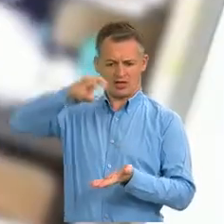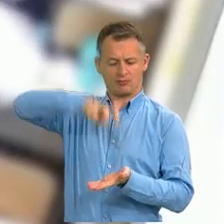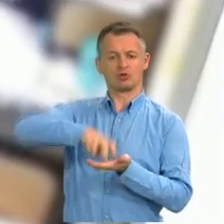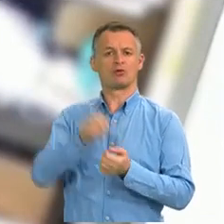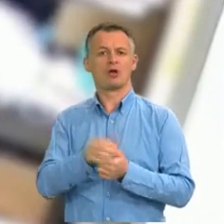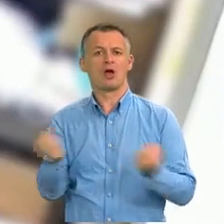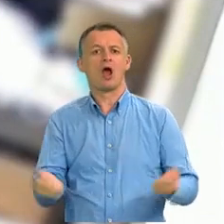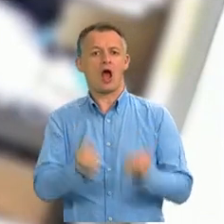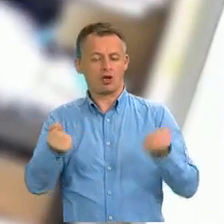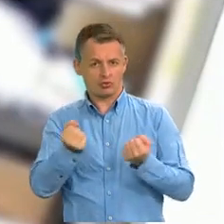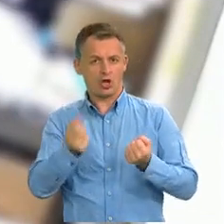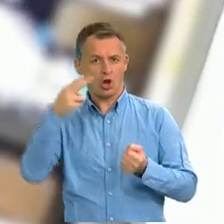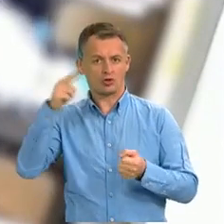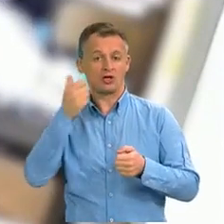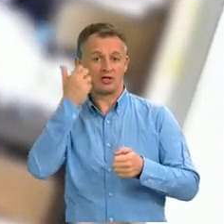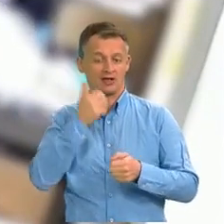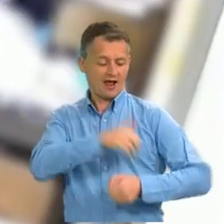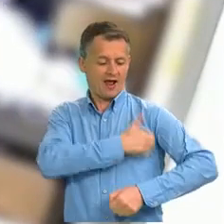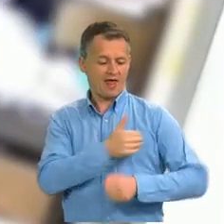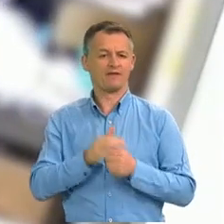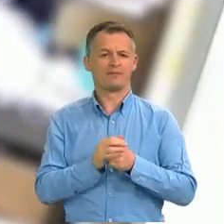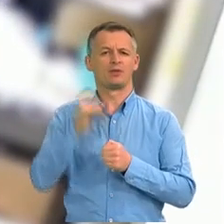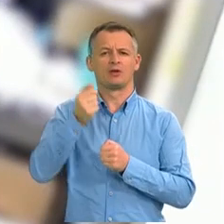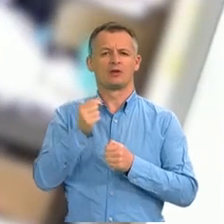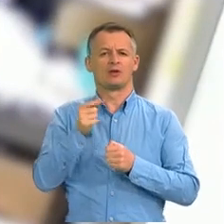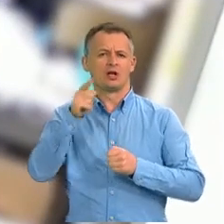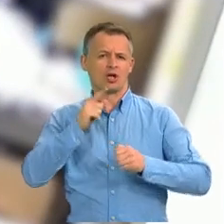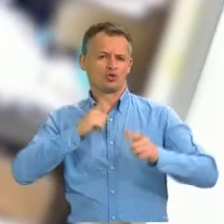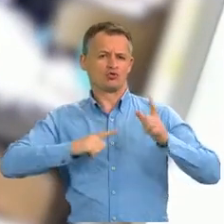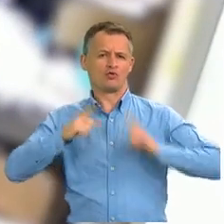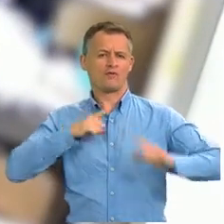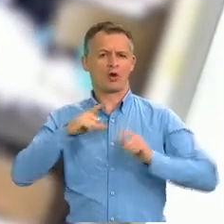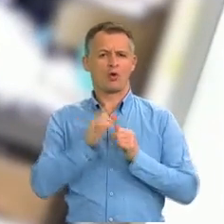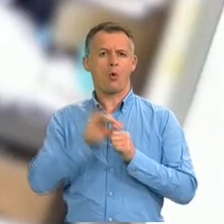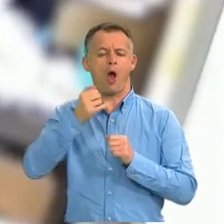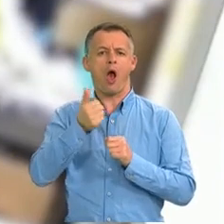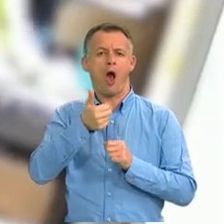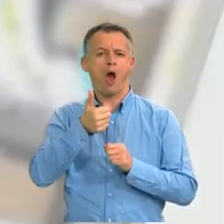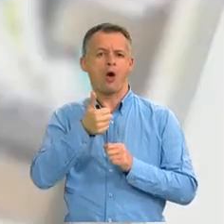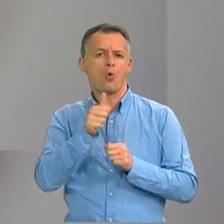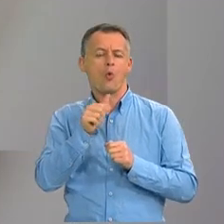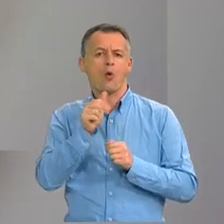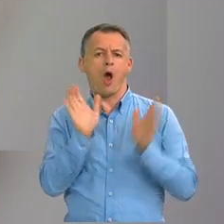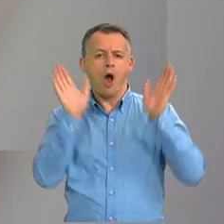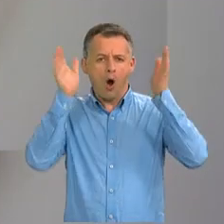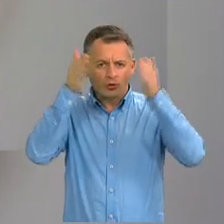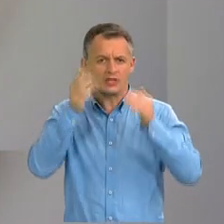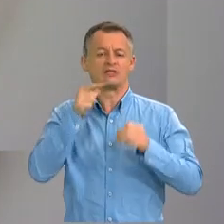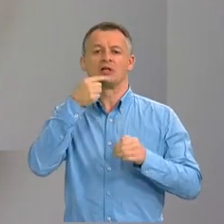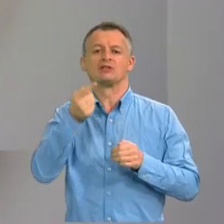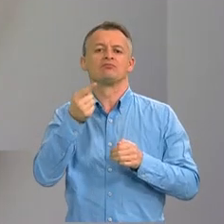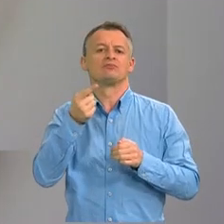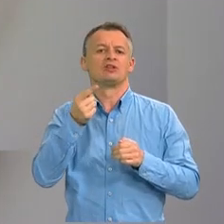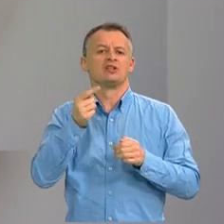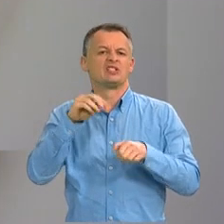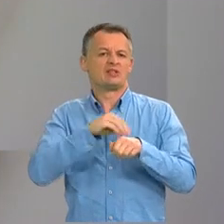Acțiunea a continuat chiar și în momentul în care un elev care ar suferi de tulburare de spectru autist spune că se simte rău. Domnii